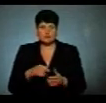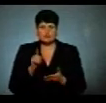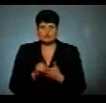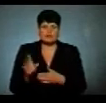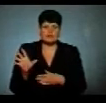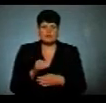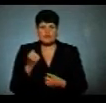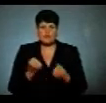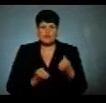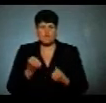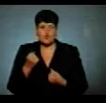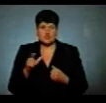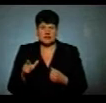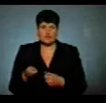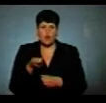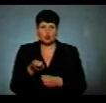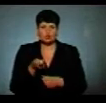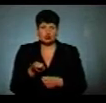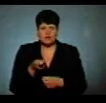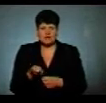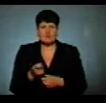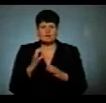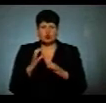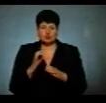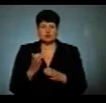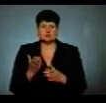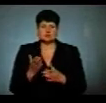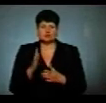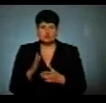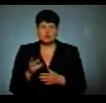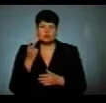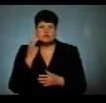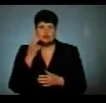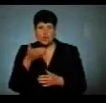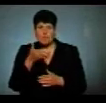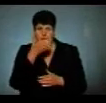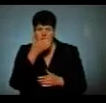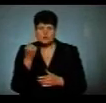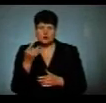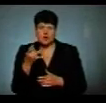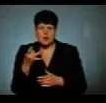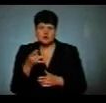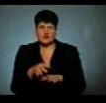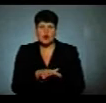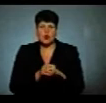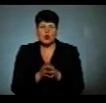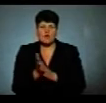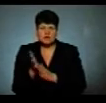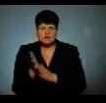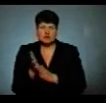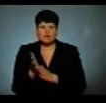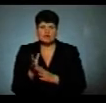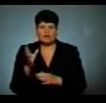всіх водіїв, кондукторів автобусів чи тролейбусів бути постійно в масках, бути в одноразових рукавичках. Враховуючи